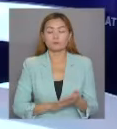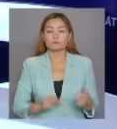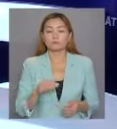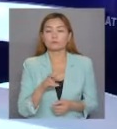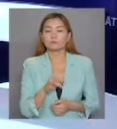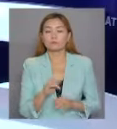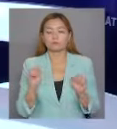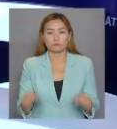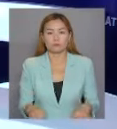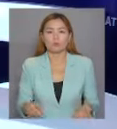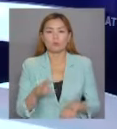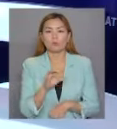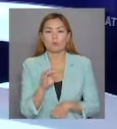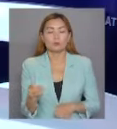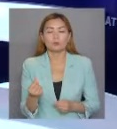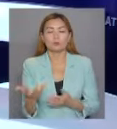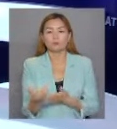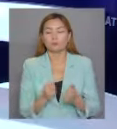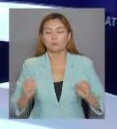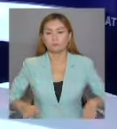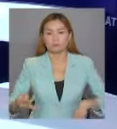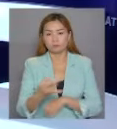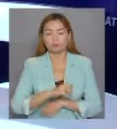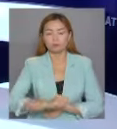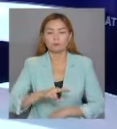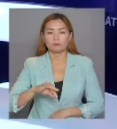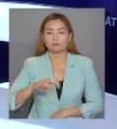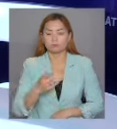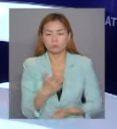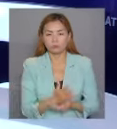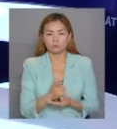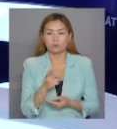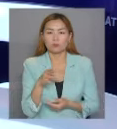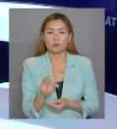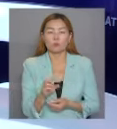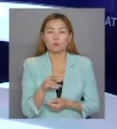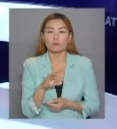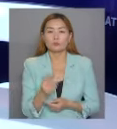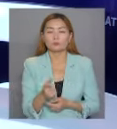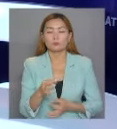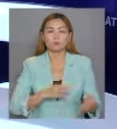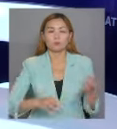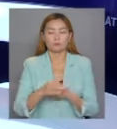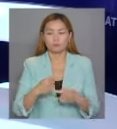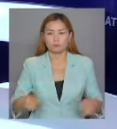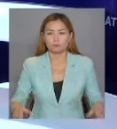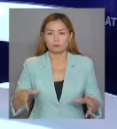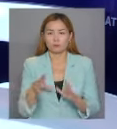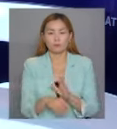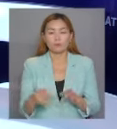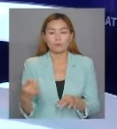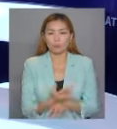Пиратраусы могут сдать мусор и получить деньги. В микрорайоне Алмагуль запущен экопункт для сбора бытовых отходов. На объект,